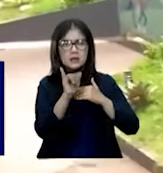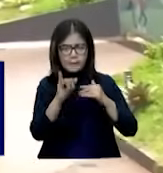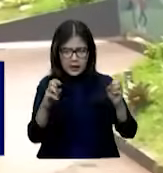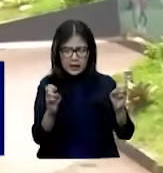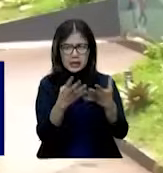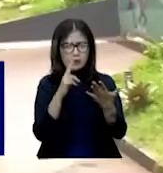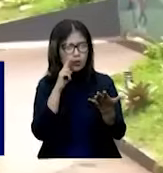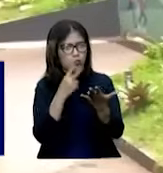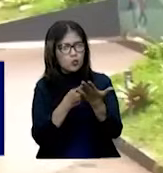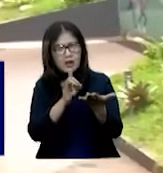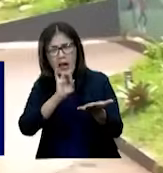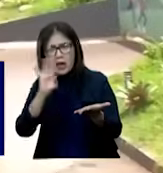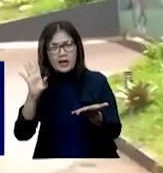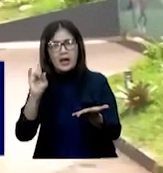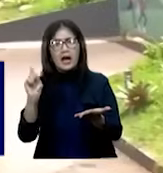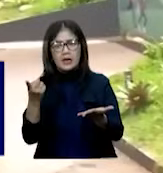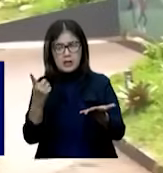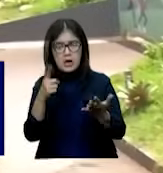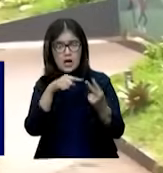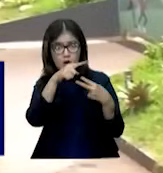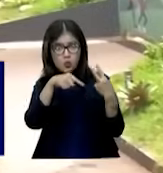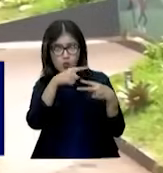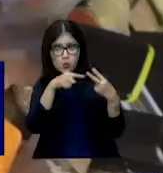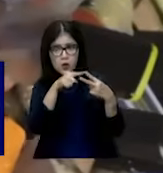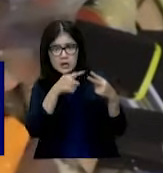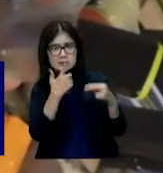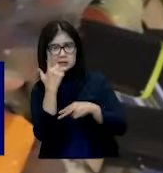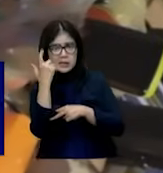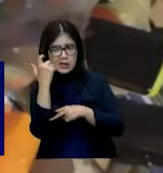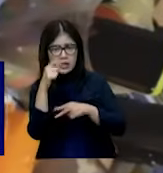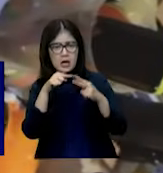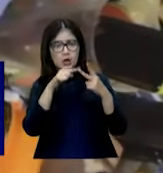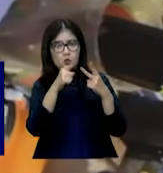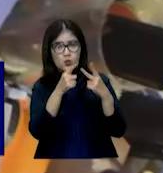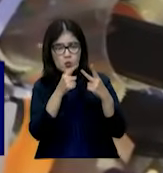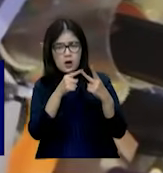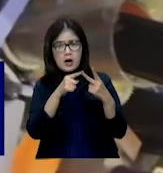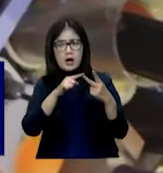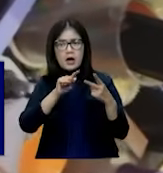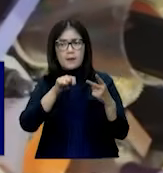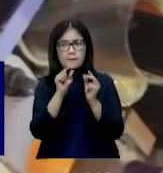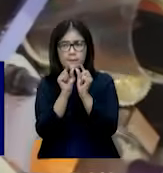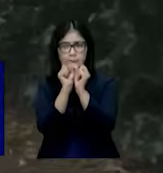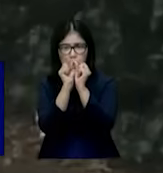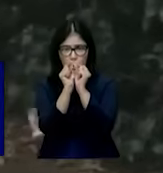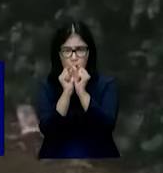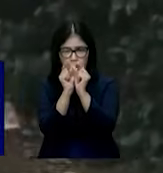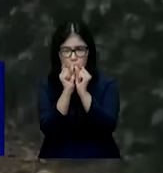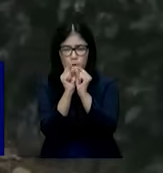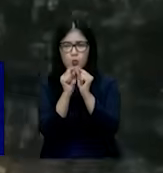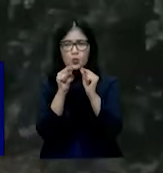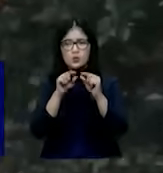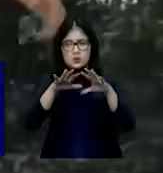yang lainnya, yakni dua pucuk senjata api, sejumlah peluru ataupun selongsong